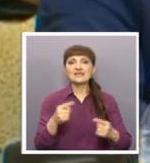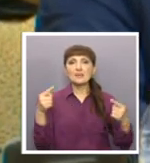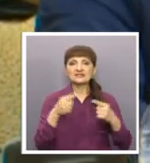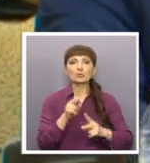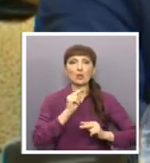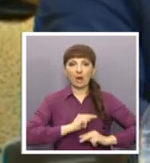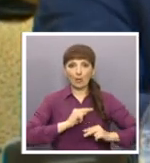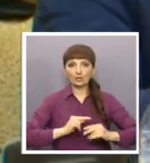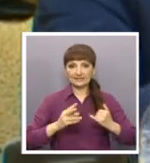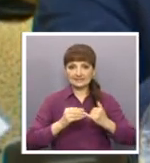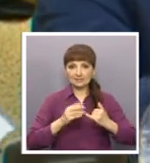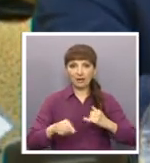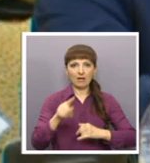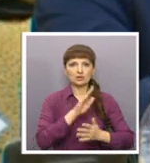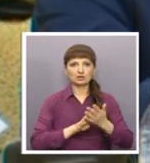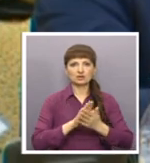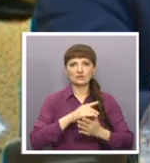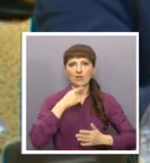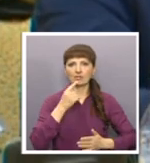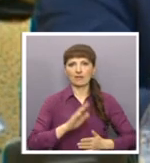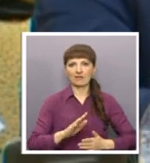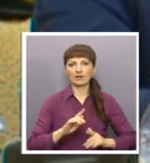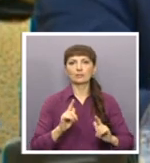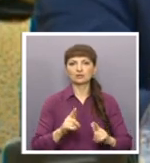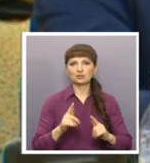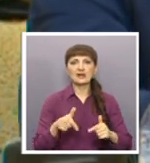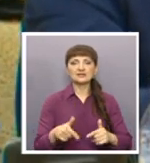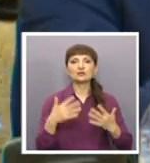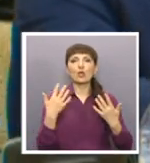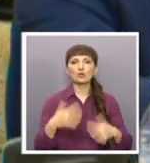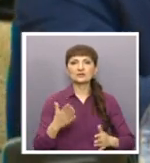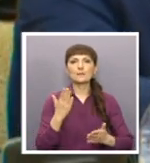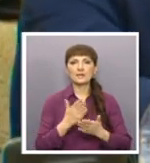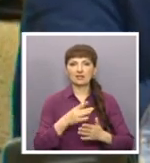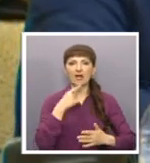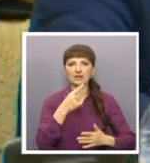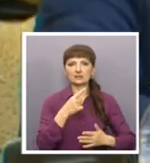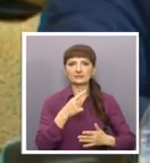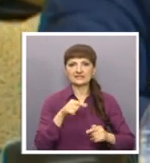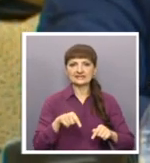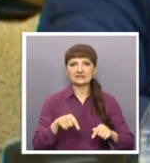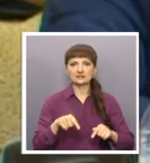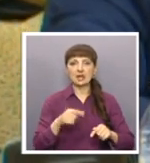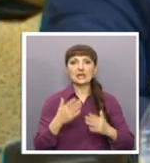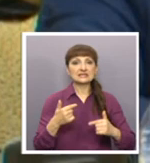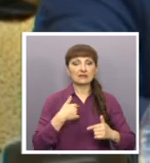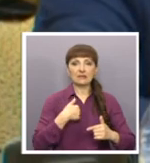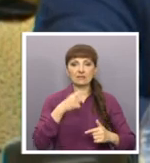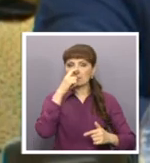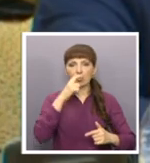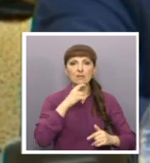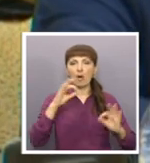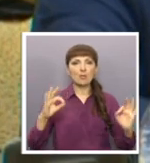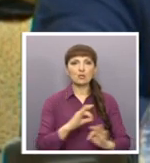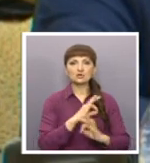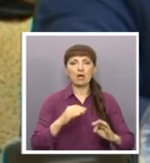земле. Это уже сегодня здесь звучало. Если я не разбираюсь в музыке,